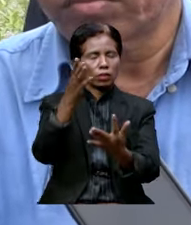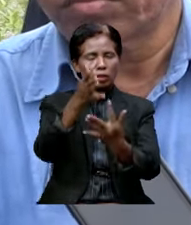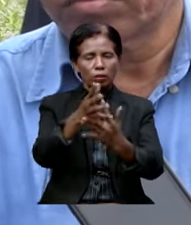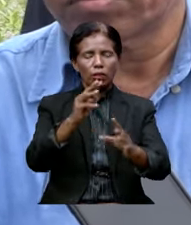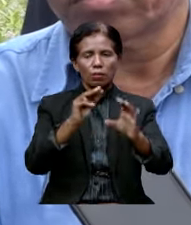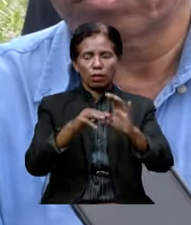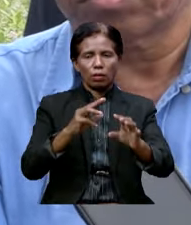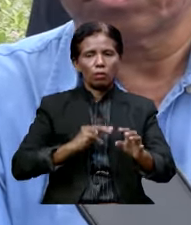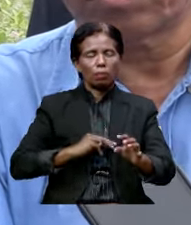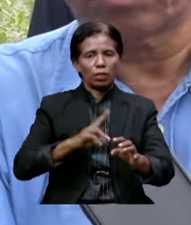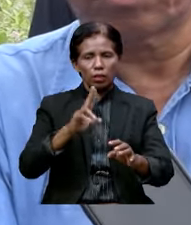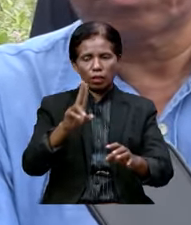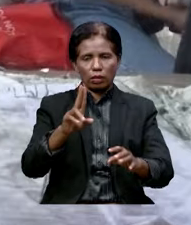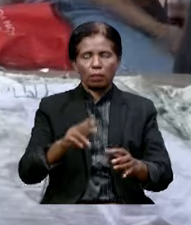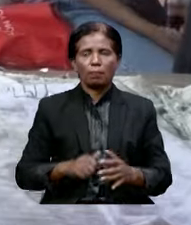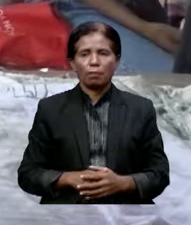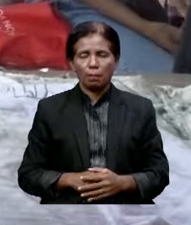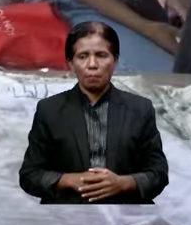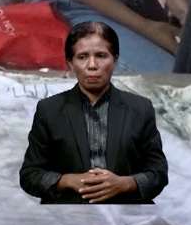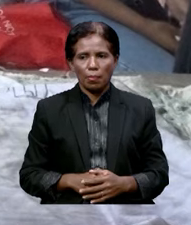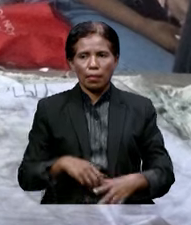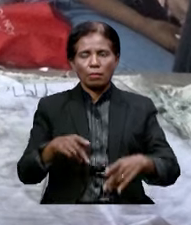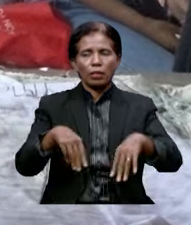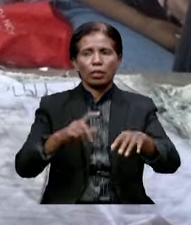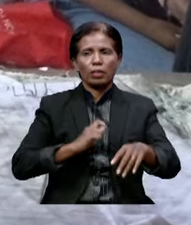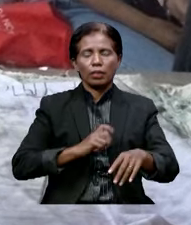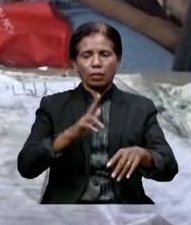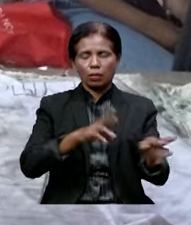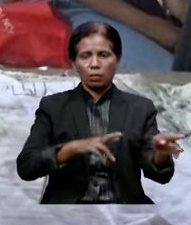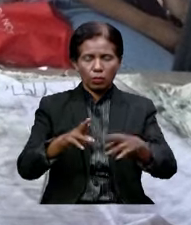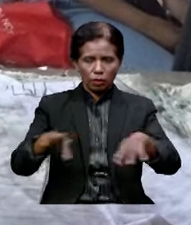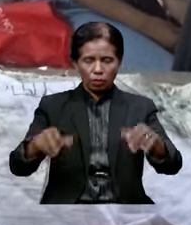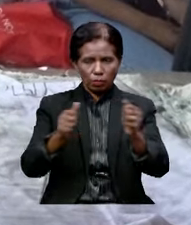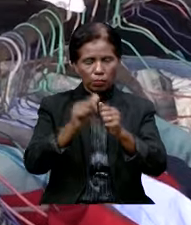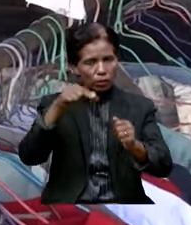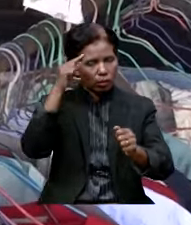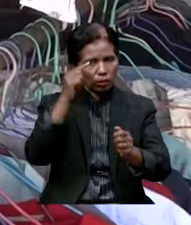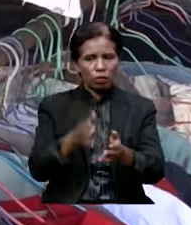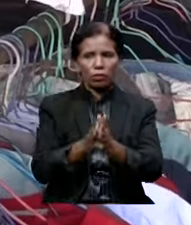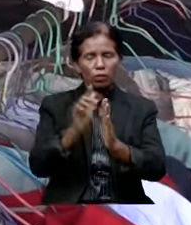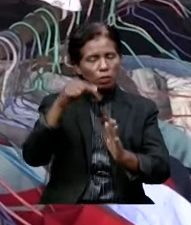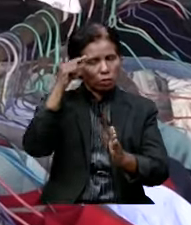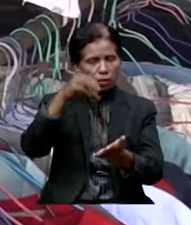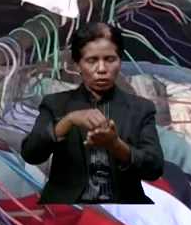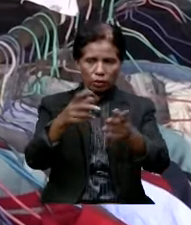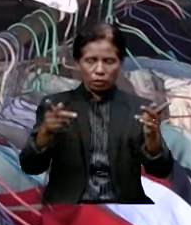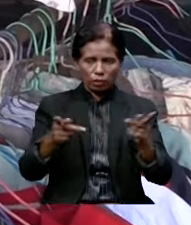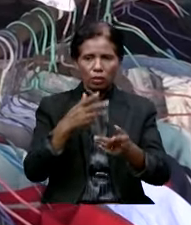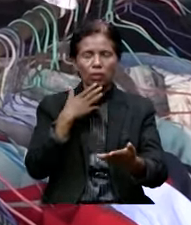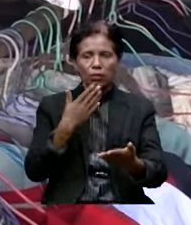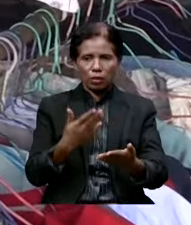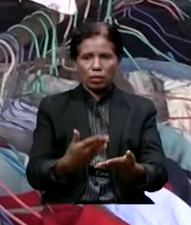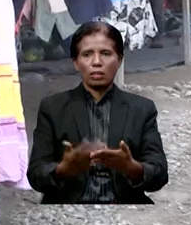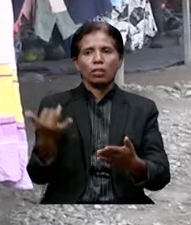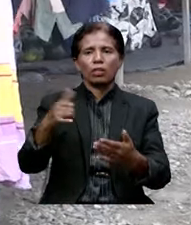nikotuk. Negosiante ropa obralan iha are Tasitolu pronto koopera ho governo no husu governo atu kria kondisau nebe diak no